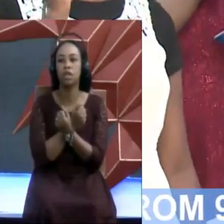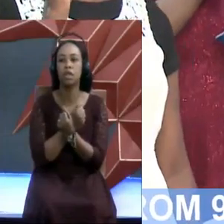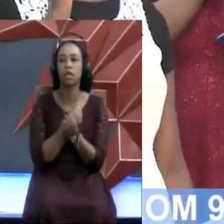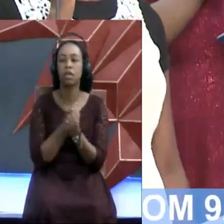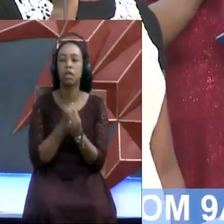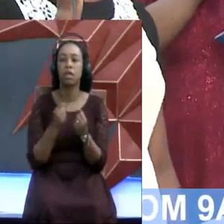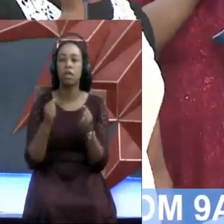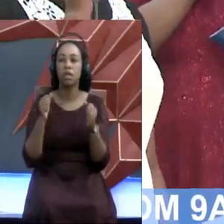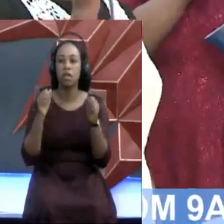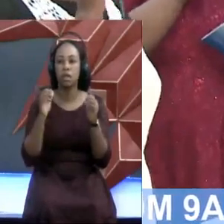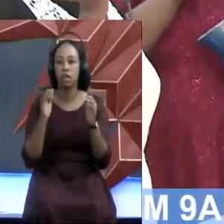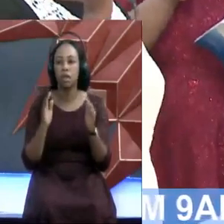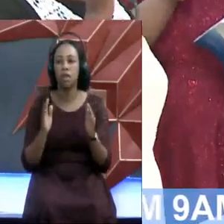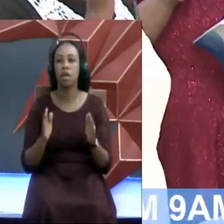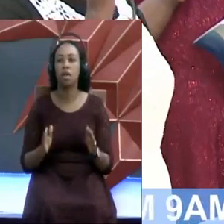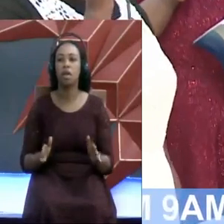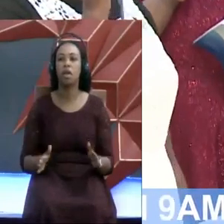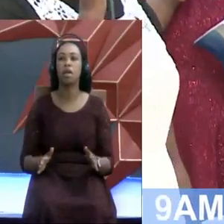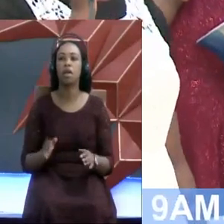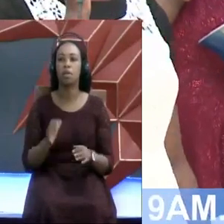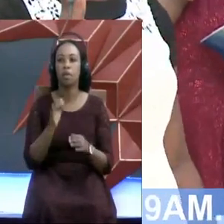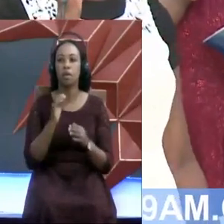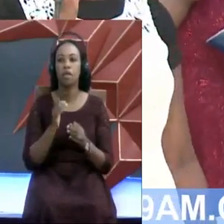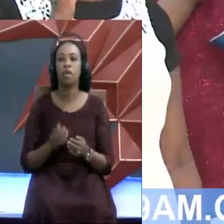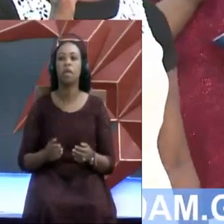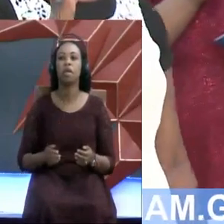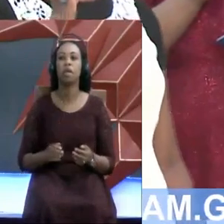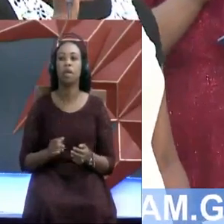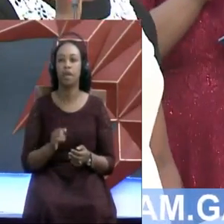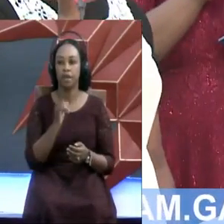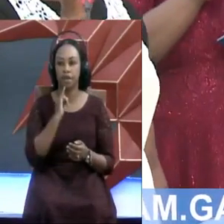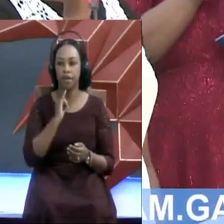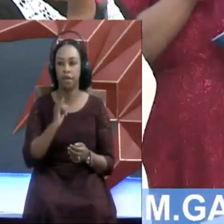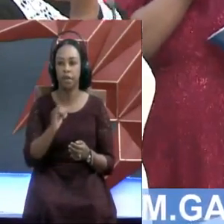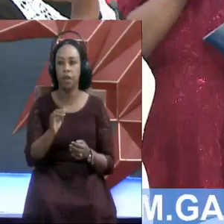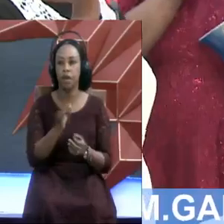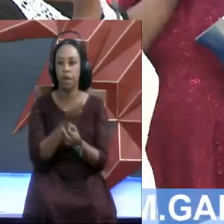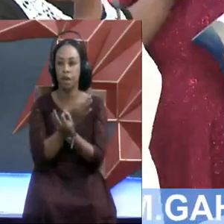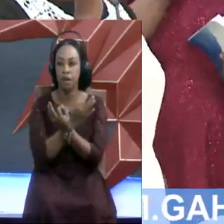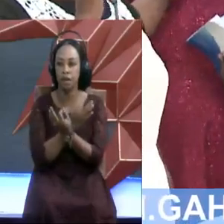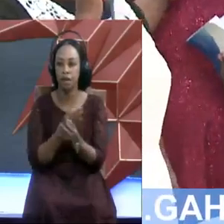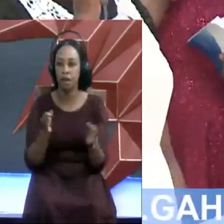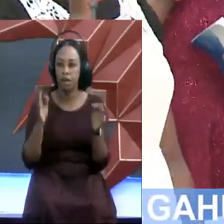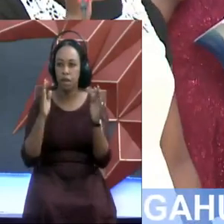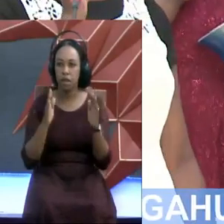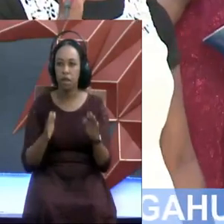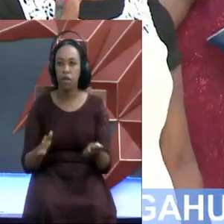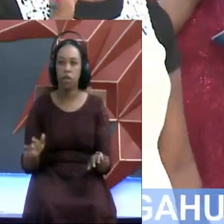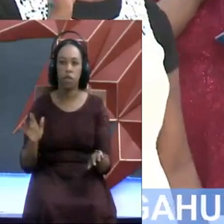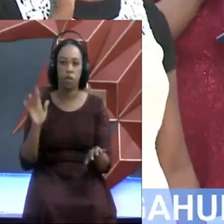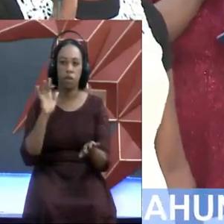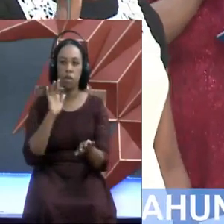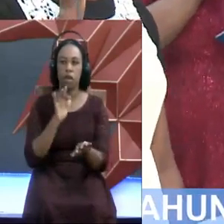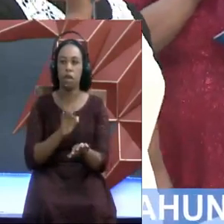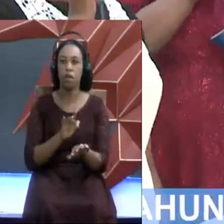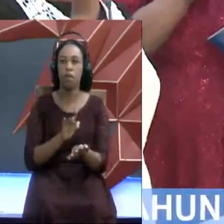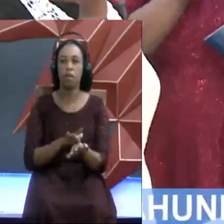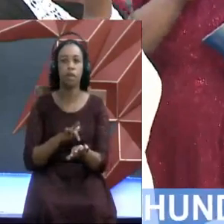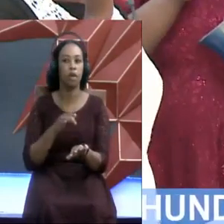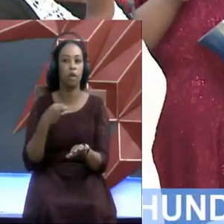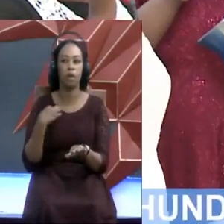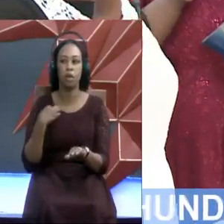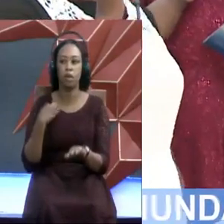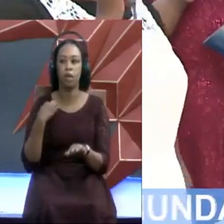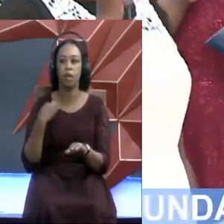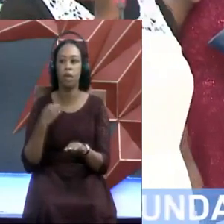mokozi Iye anaponya Shika Shika sana